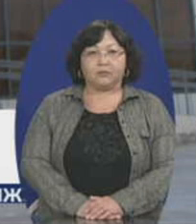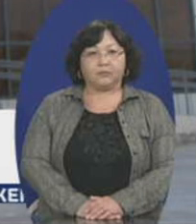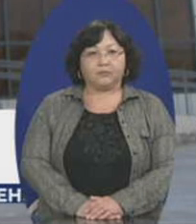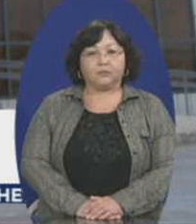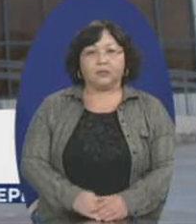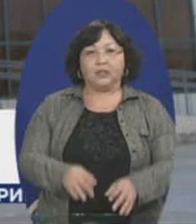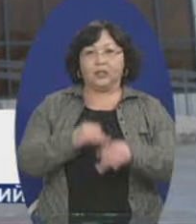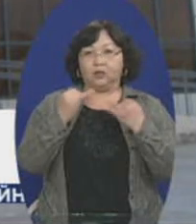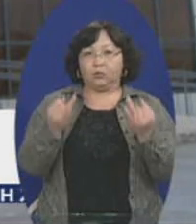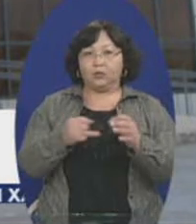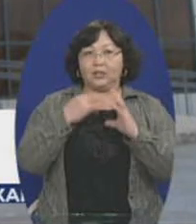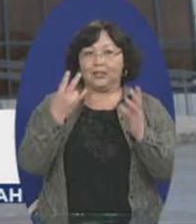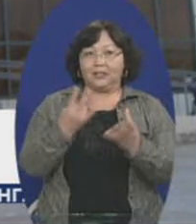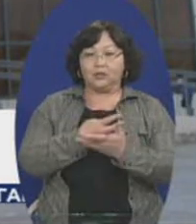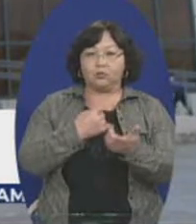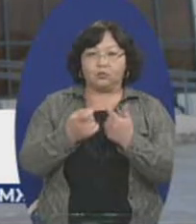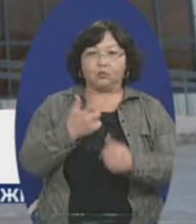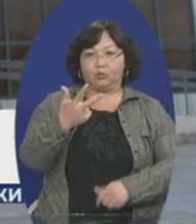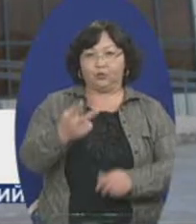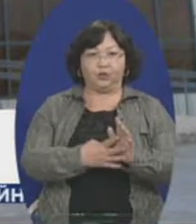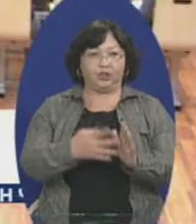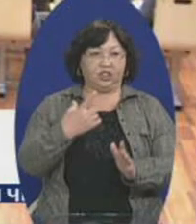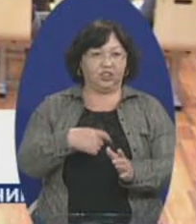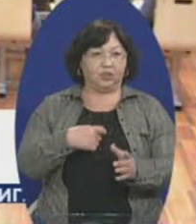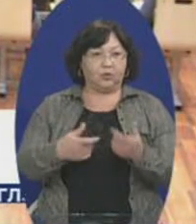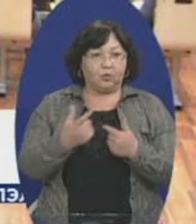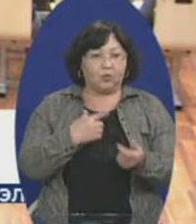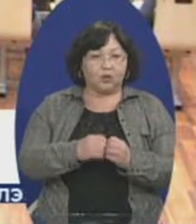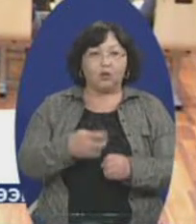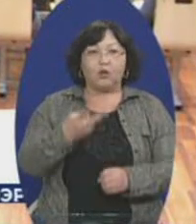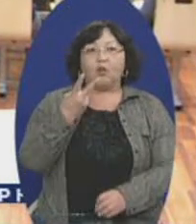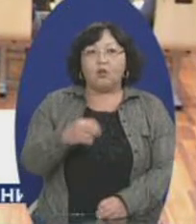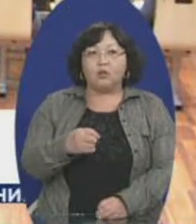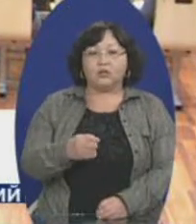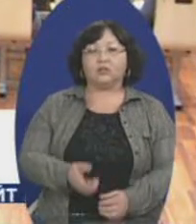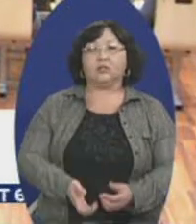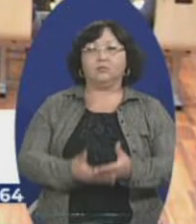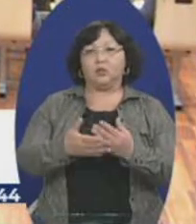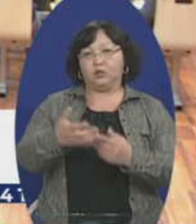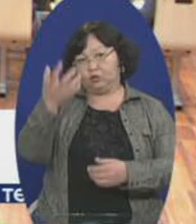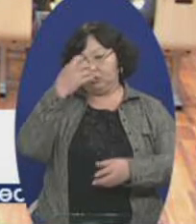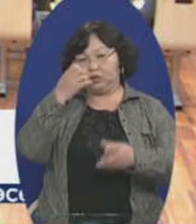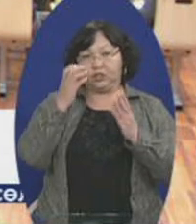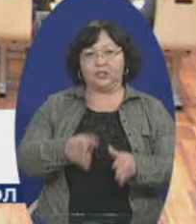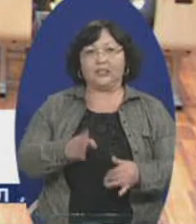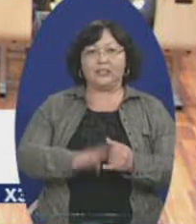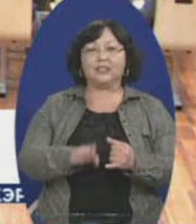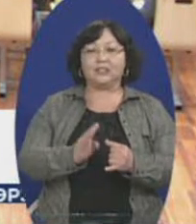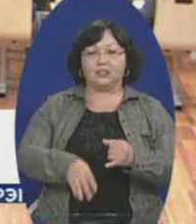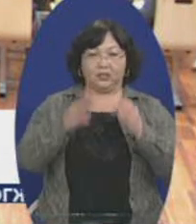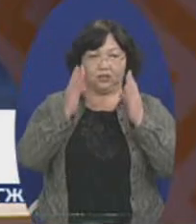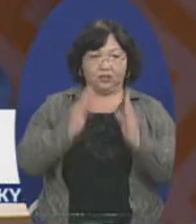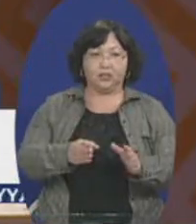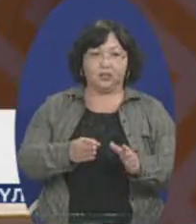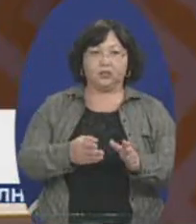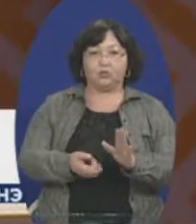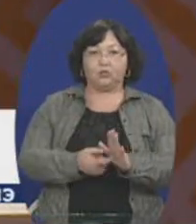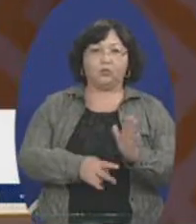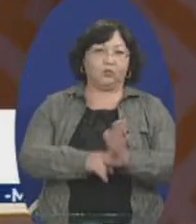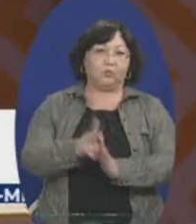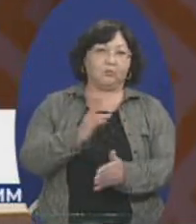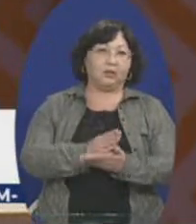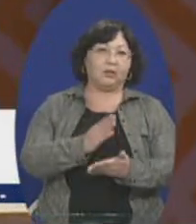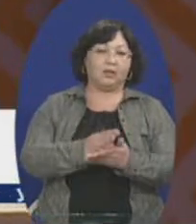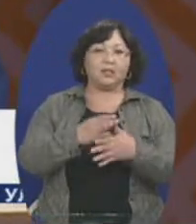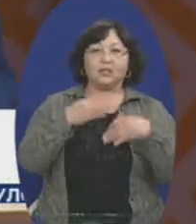За улсын хурлын нэгдсэн чуулганд 39 гишүүн хуралдаж 20 дэмжсэн нөхцөлд төрийн шийдвэр эцэлэгдэх нөхцөл байдал бий болсон. За мөн улсын